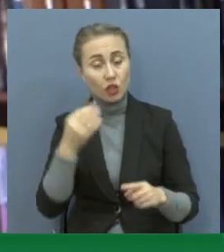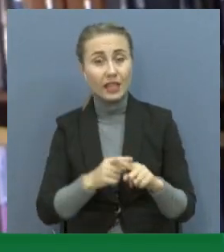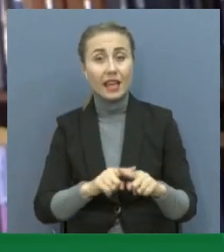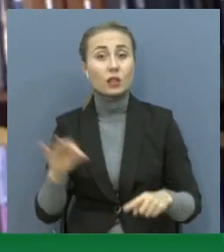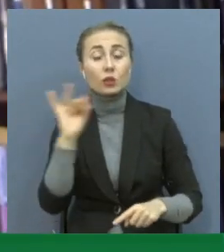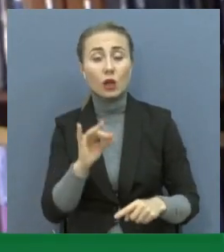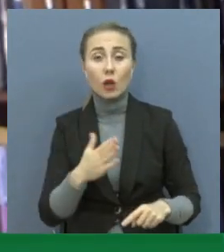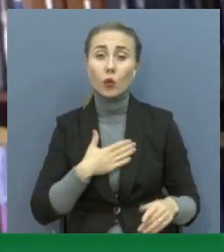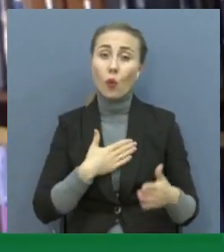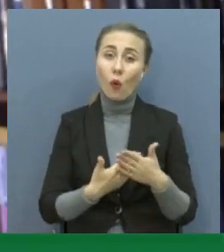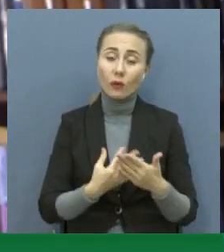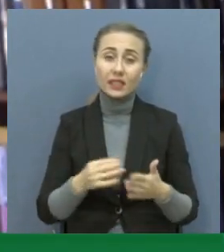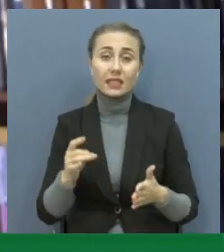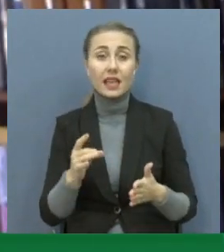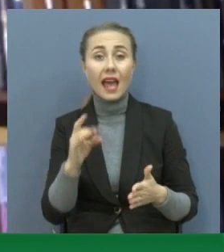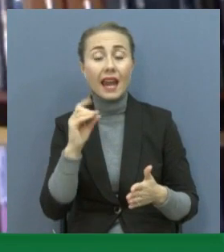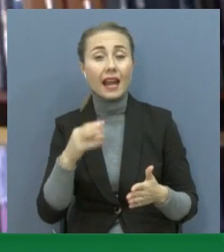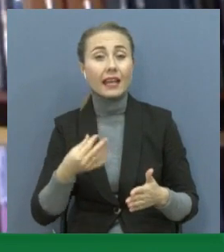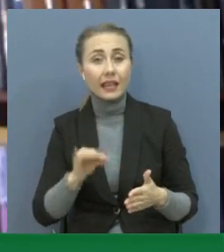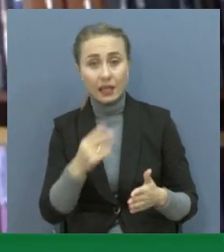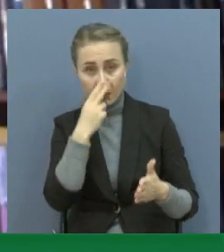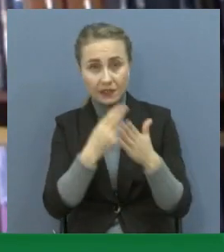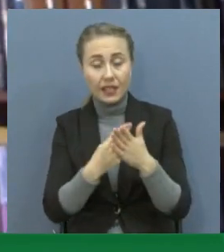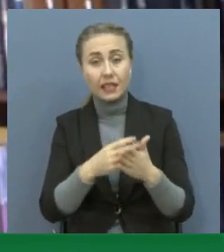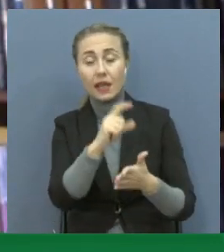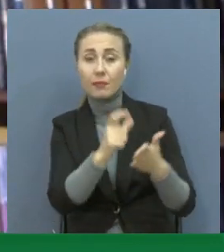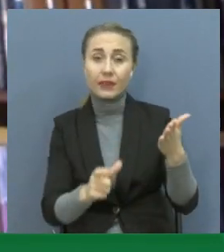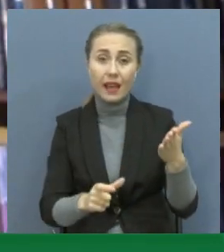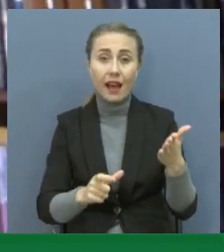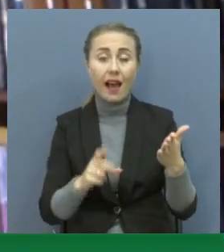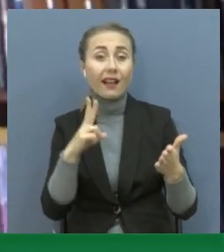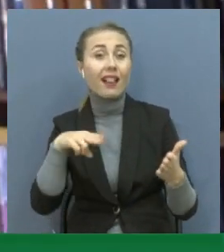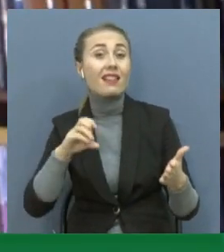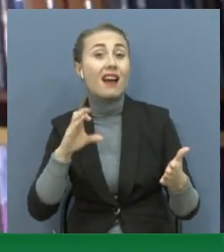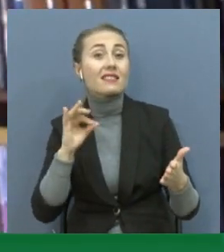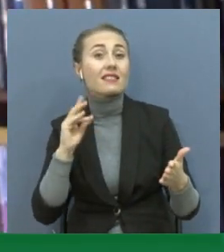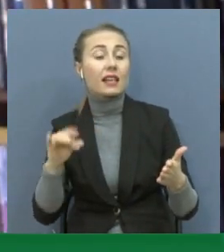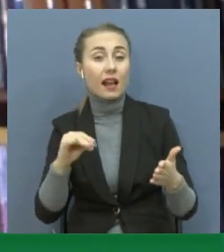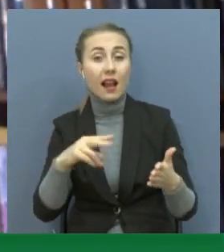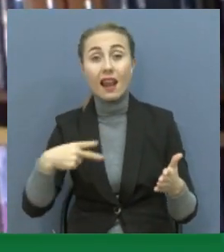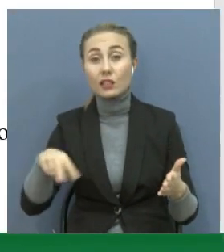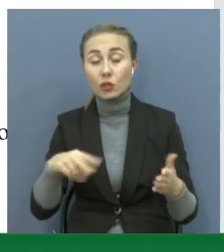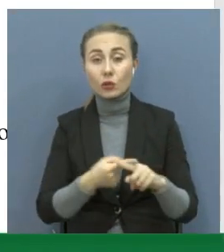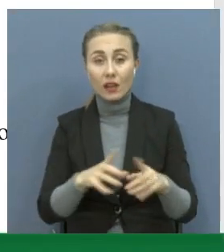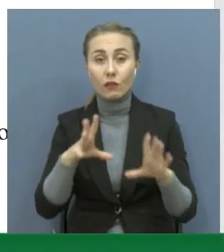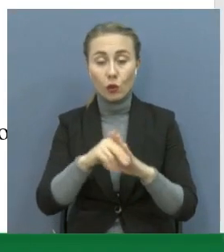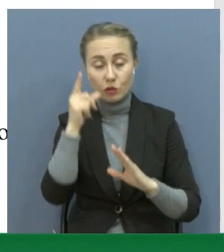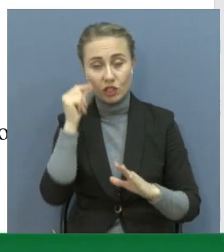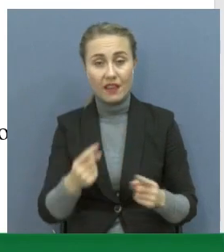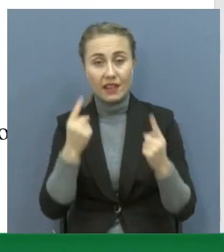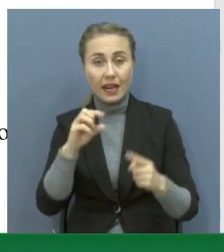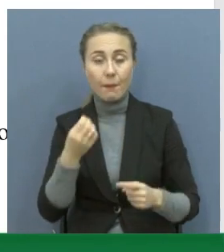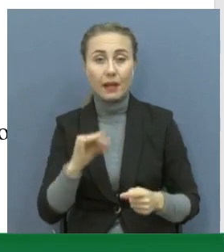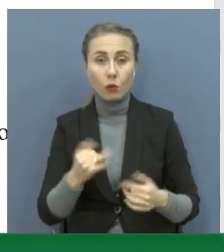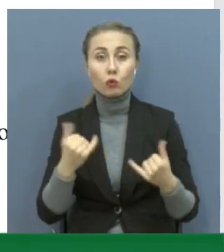духовности, религии, произведениям представителей классической литературы, в том числе великого Абая. Уже издан